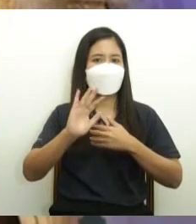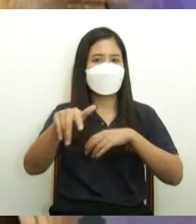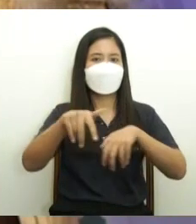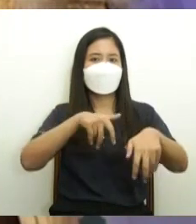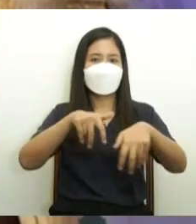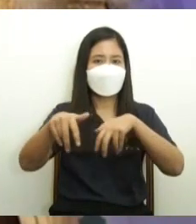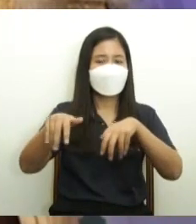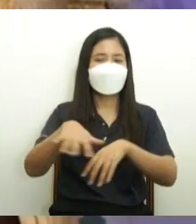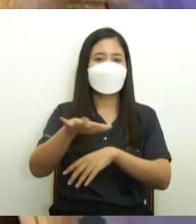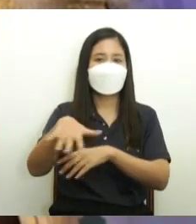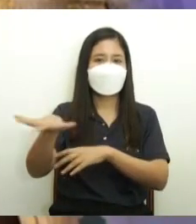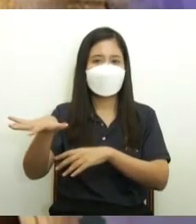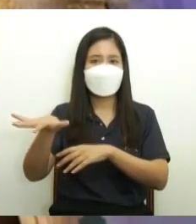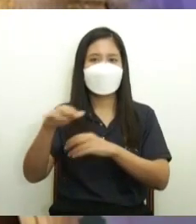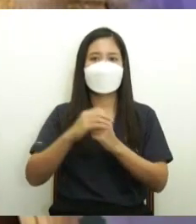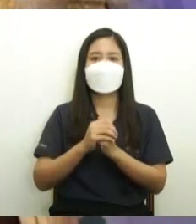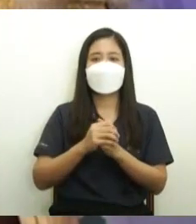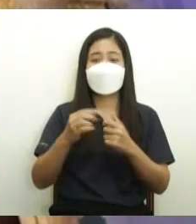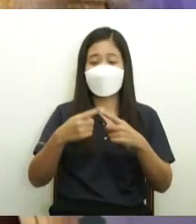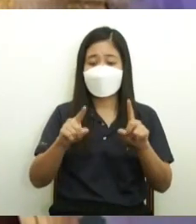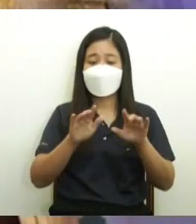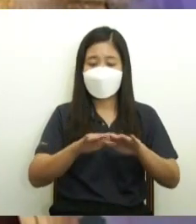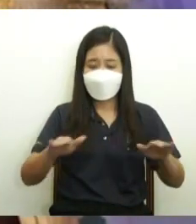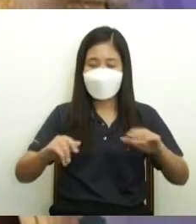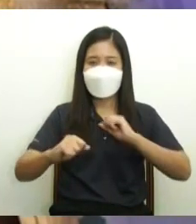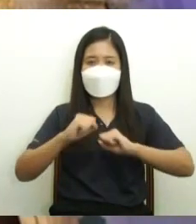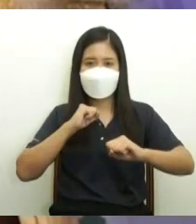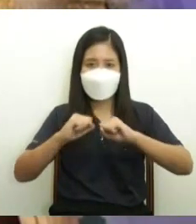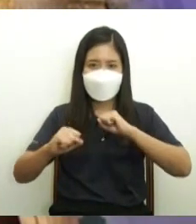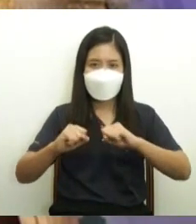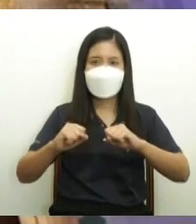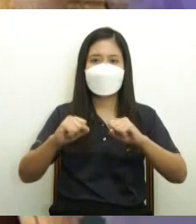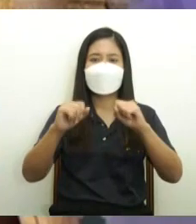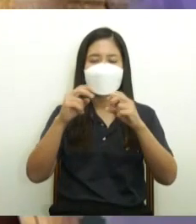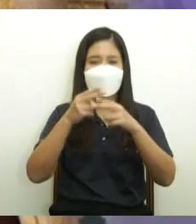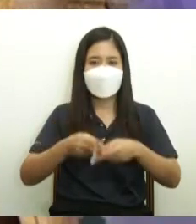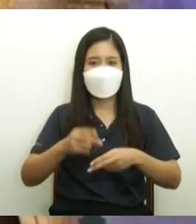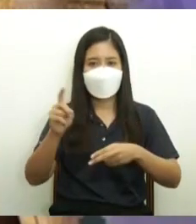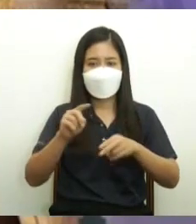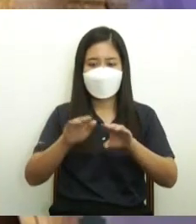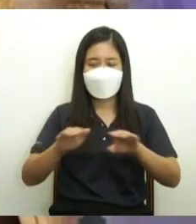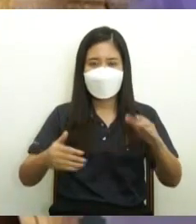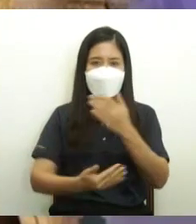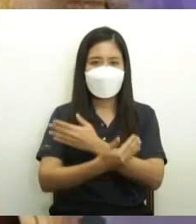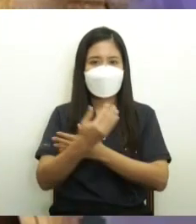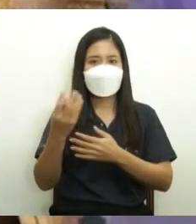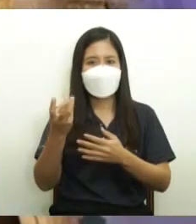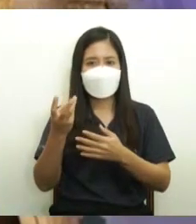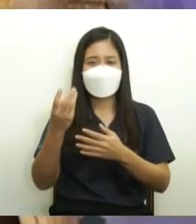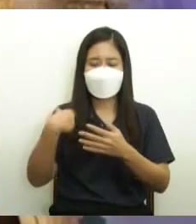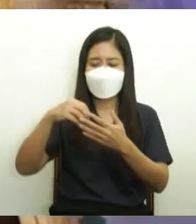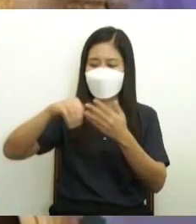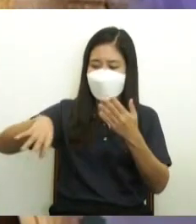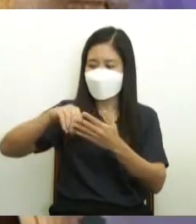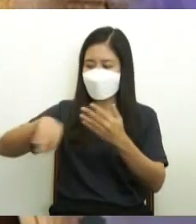ยทั่วไปไม่เว้นแม้กระทั่งเด็กและเยาวชนโดยเฉพาะเด็กด้อยโอกาสจนทำให้พวกเขาต้องหลุดออกจากระบบการศึกษ